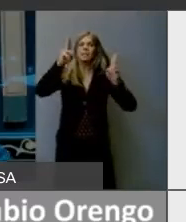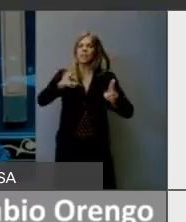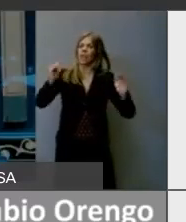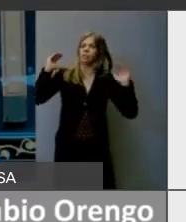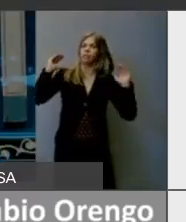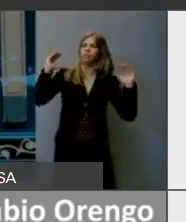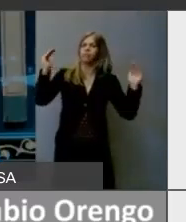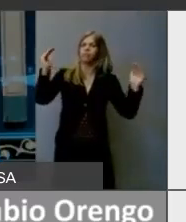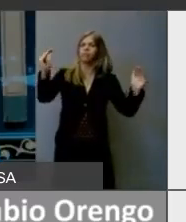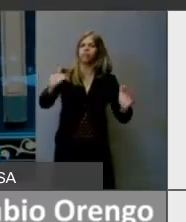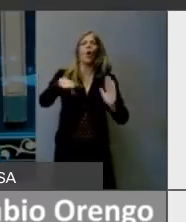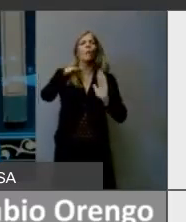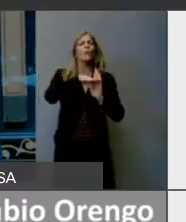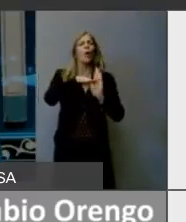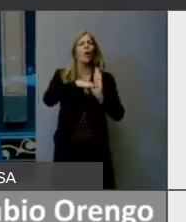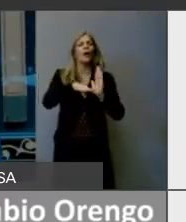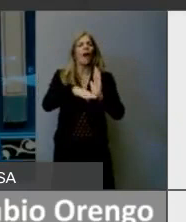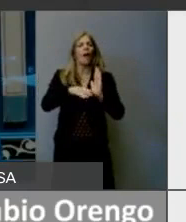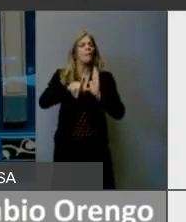Risponde l'assessore Campora.